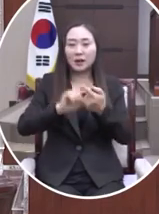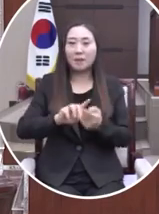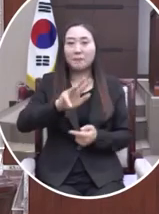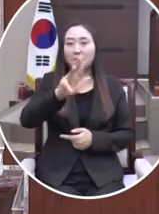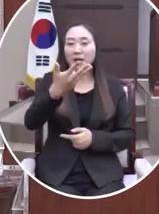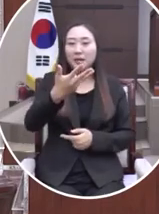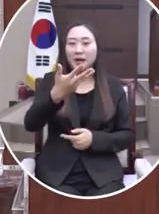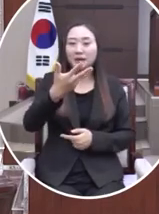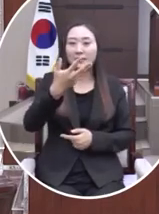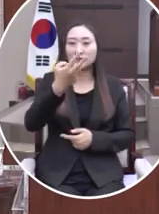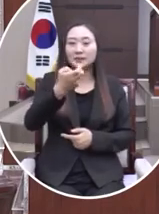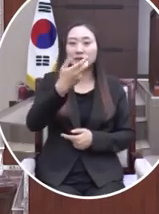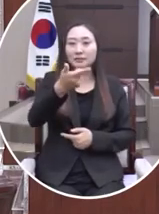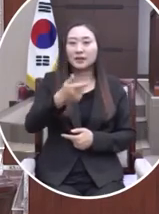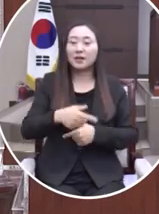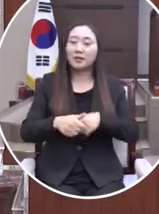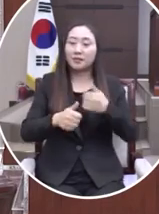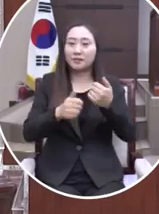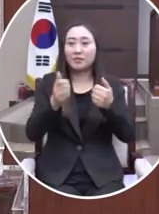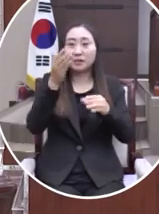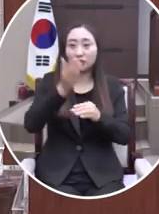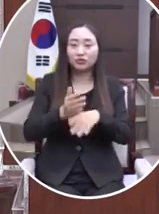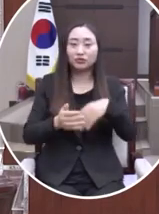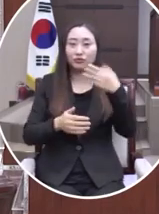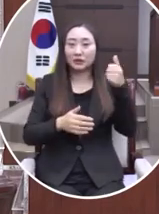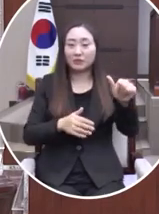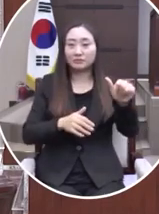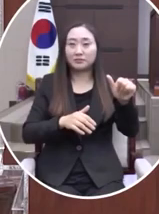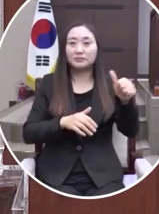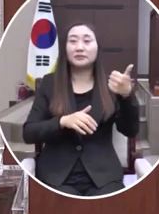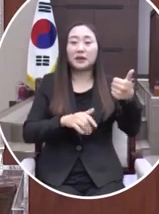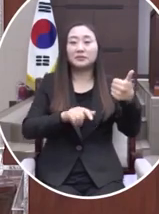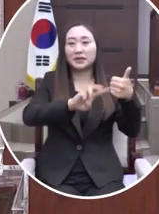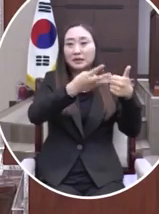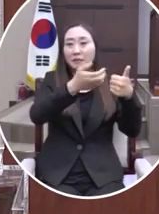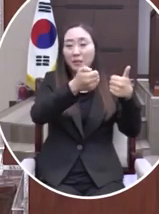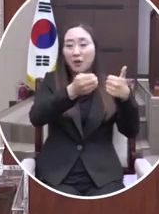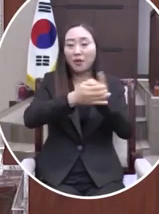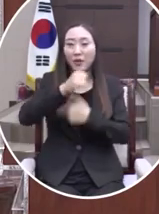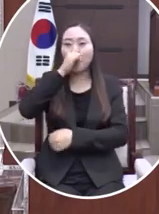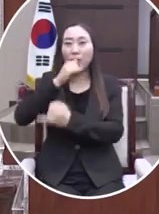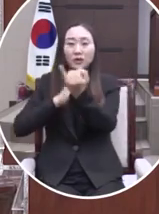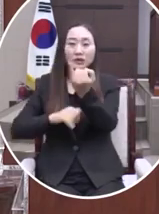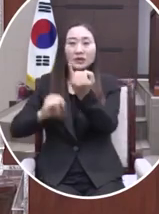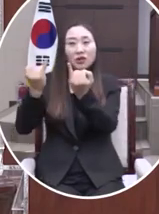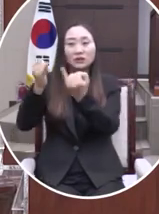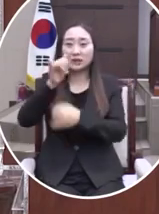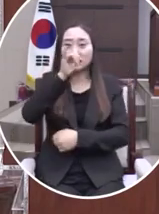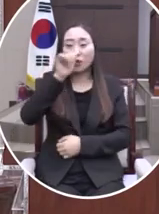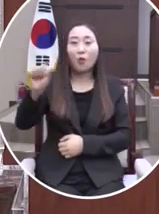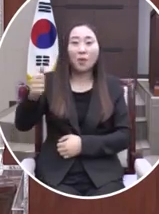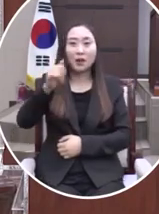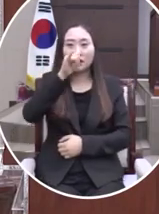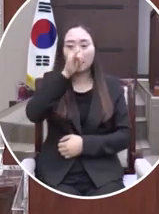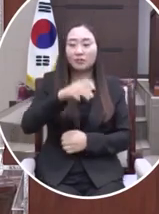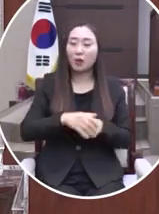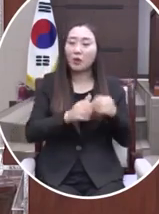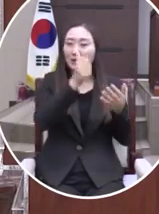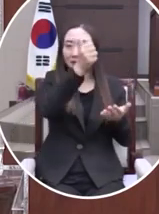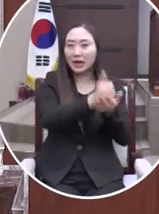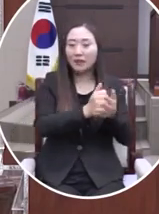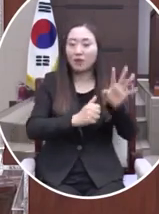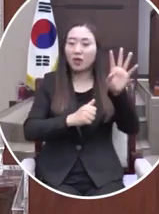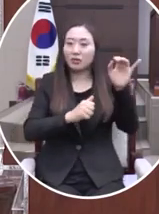871명 중 남성 351명, 여성 520명입니다. 회장, 부회장 등 임원은 남성 31명,